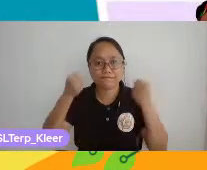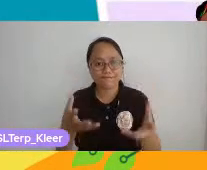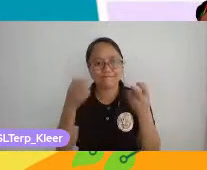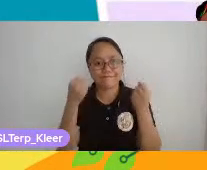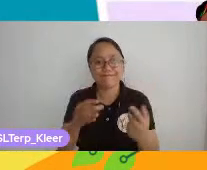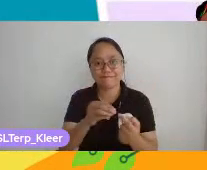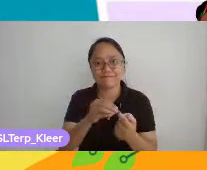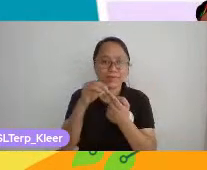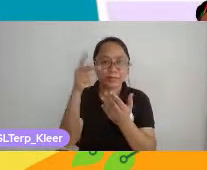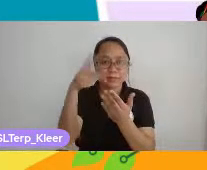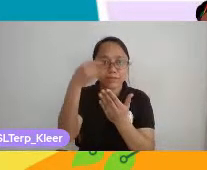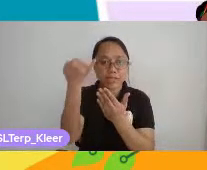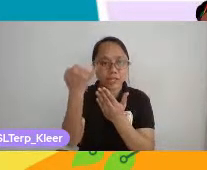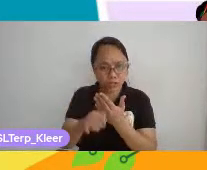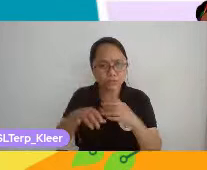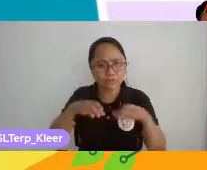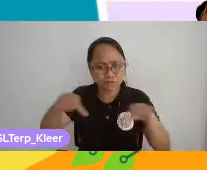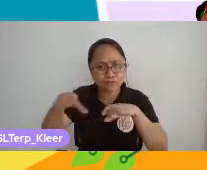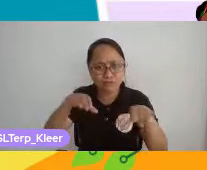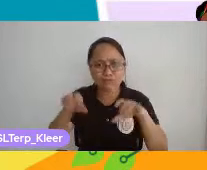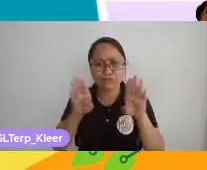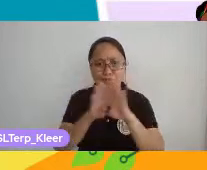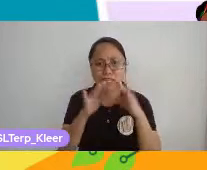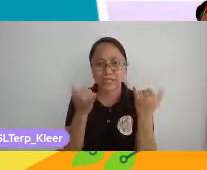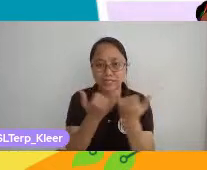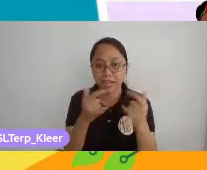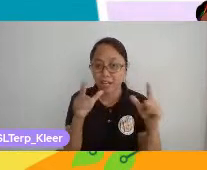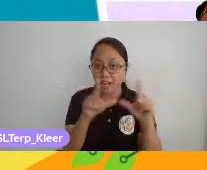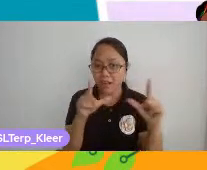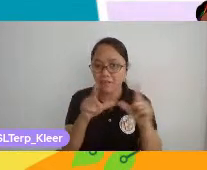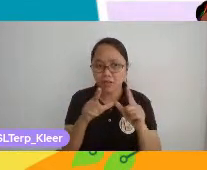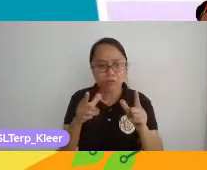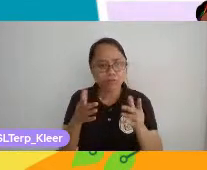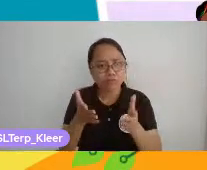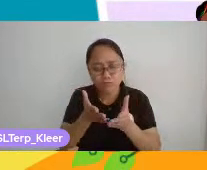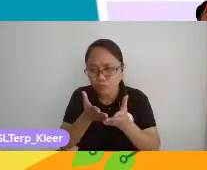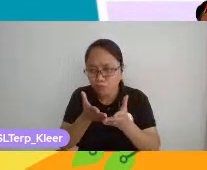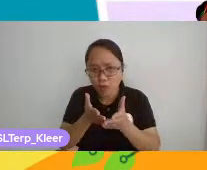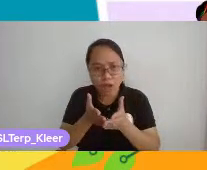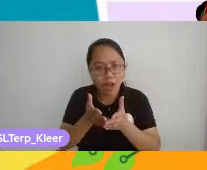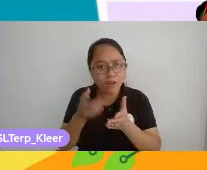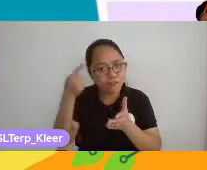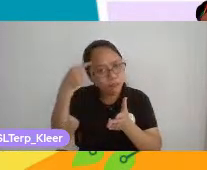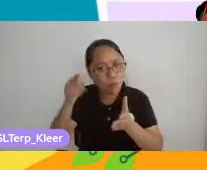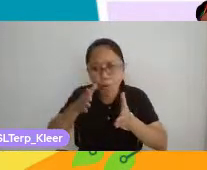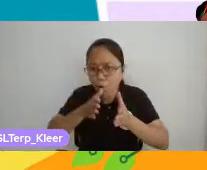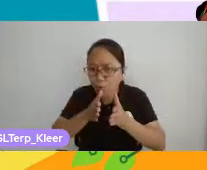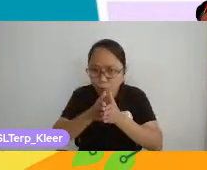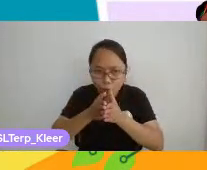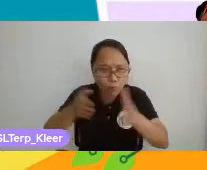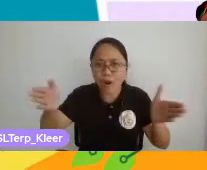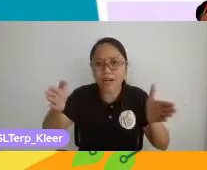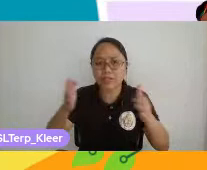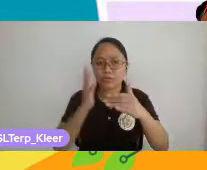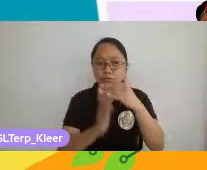done on the barangay level for wider consumer buyers? Question po ito from Alex Regado and this is for